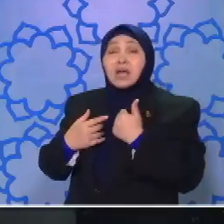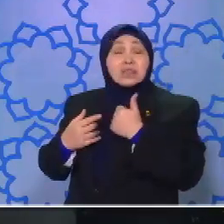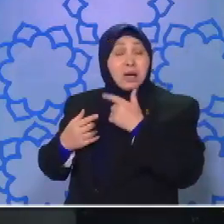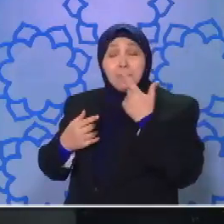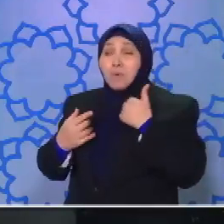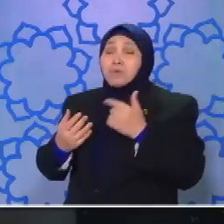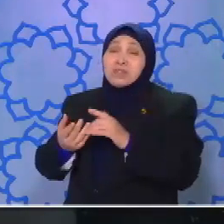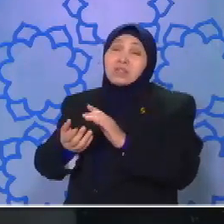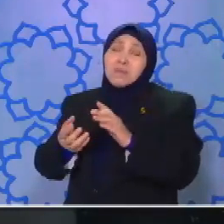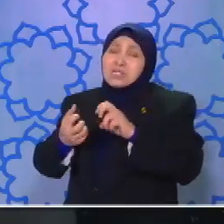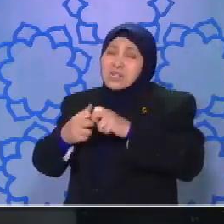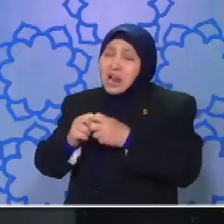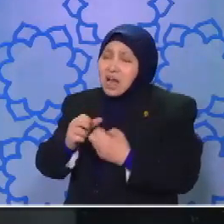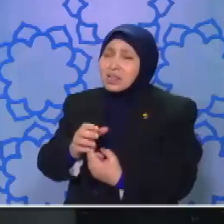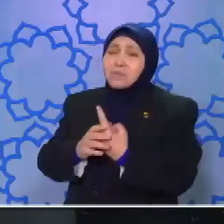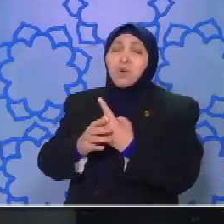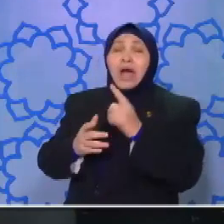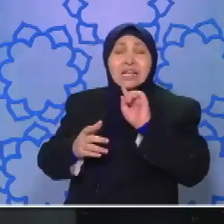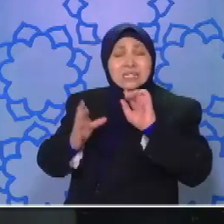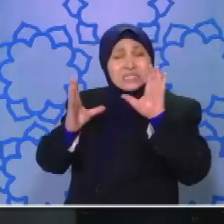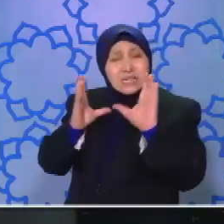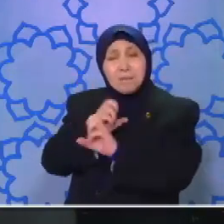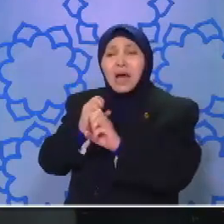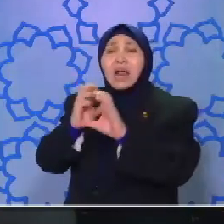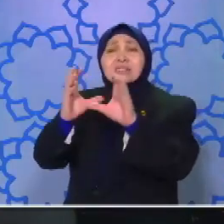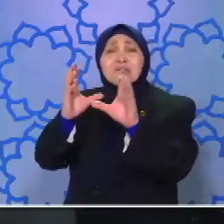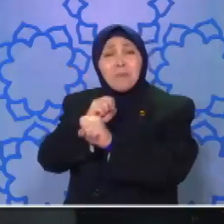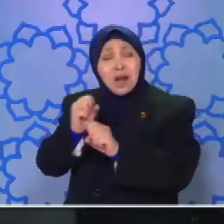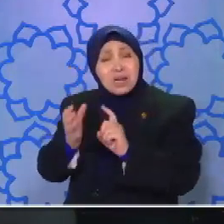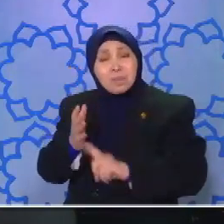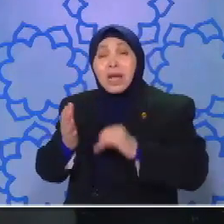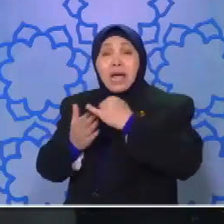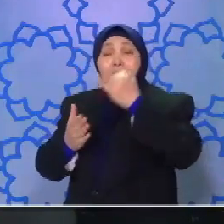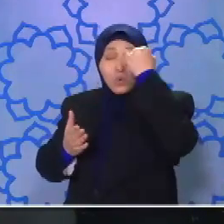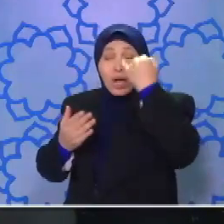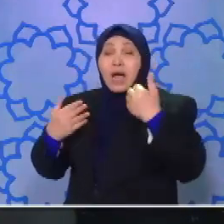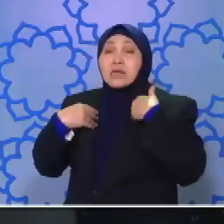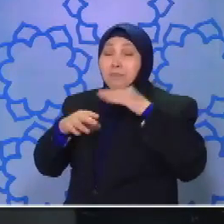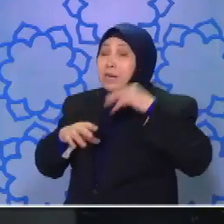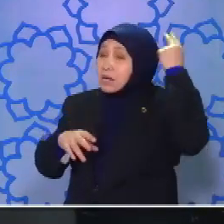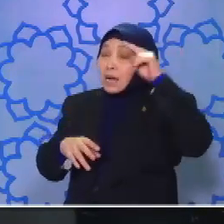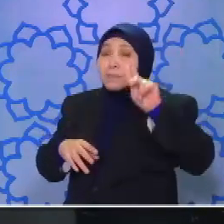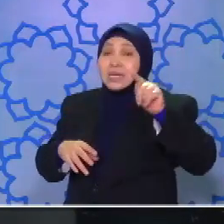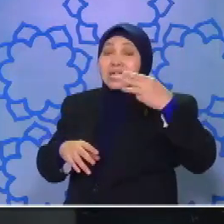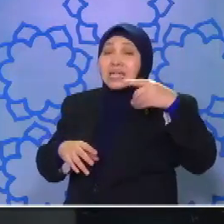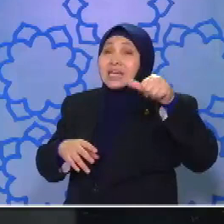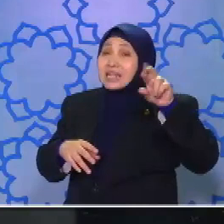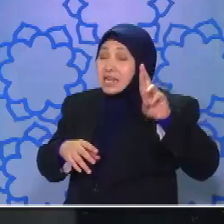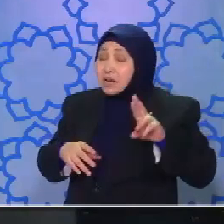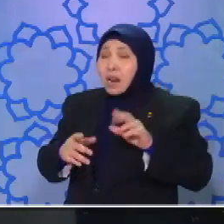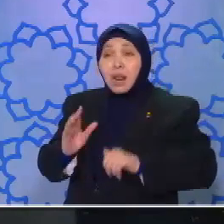kemungkaran berlaku. Cuma cabarannya apa? Rupanya ilmu yang ada pada Nabi Khidir lebih